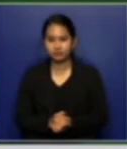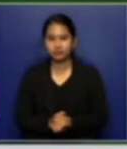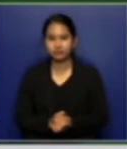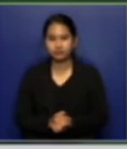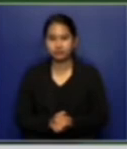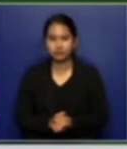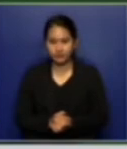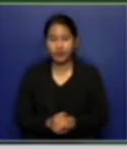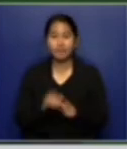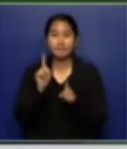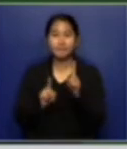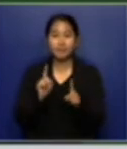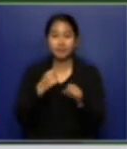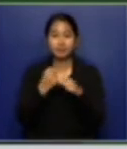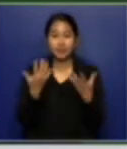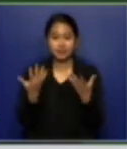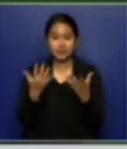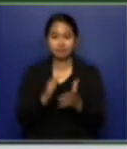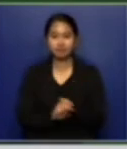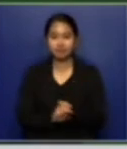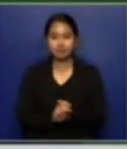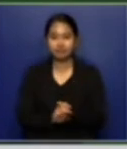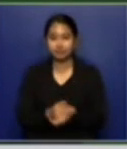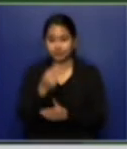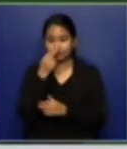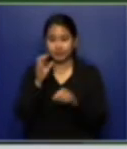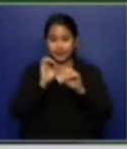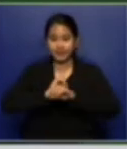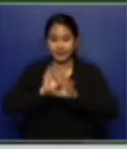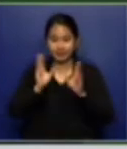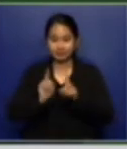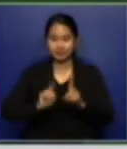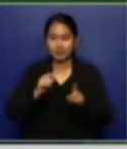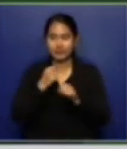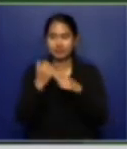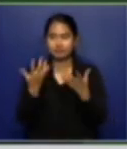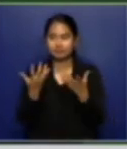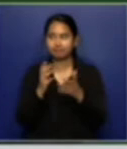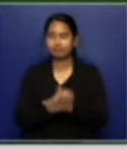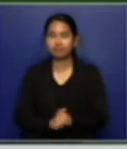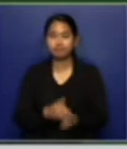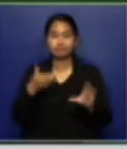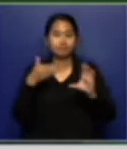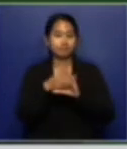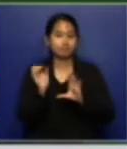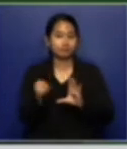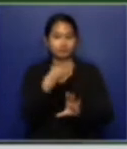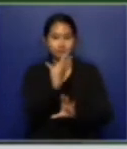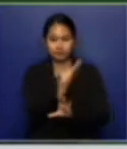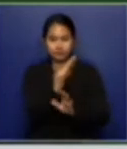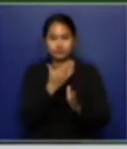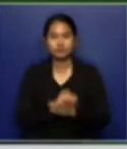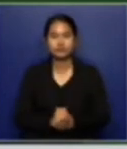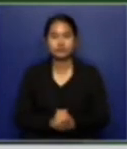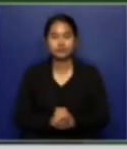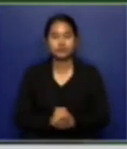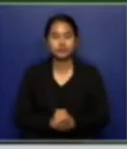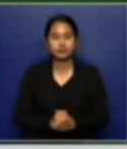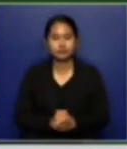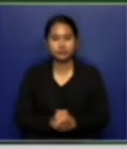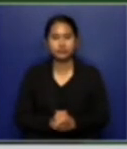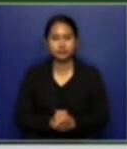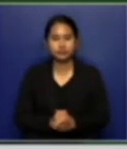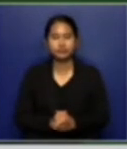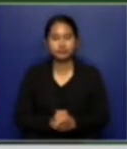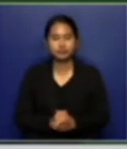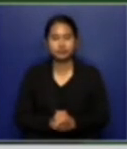เร็จกันยังไงที่เป็นรูปธรรมบ้างคะที่ผ่านมาขอสไลด์ถัดไปนะคะโครงการส่ว